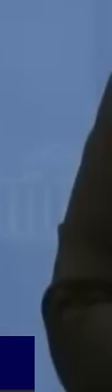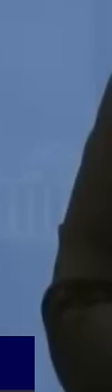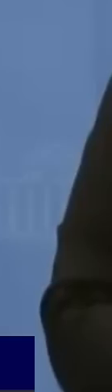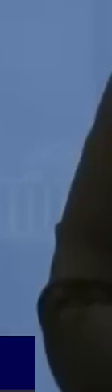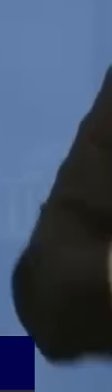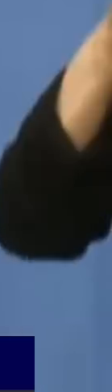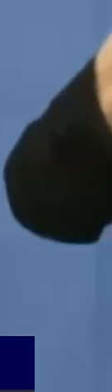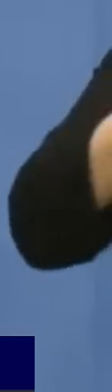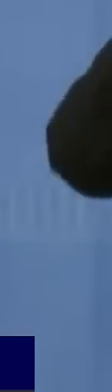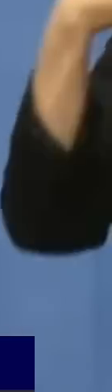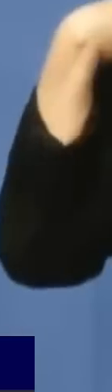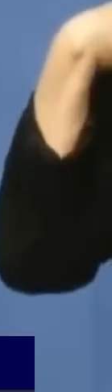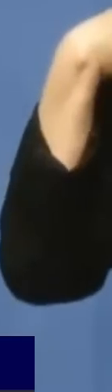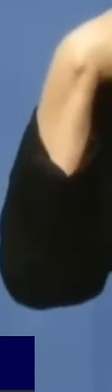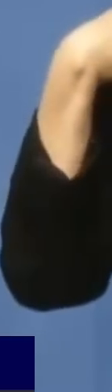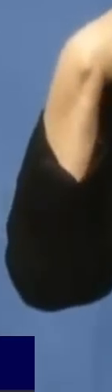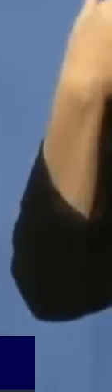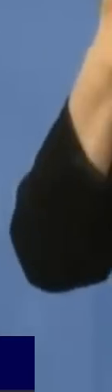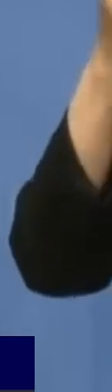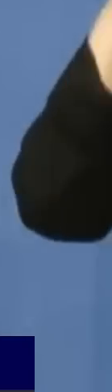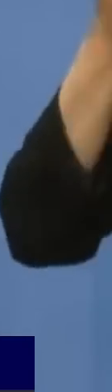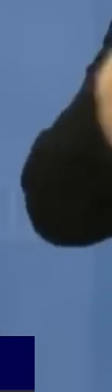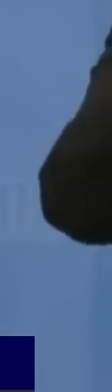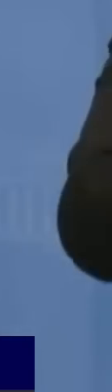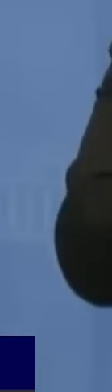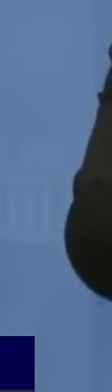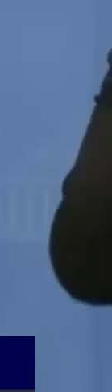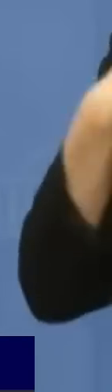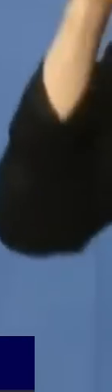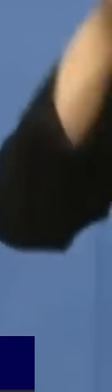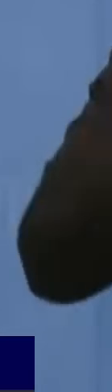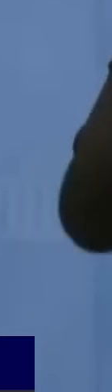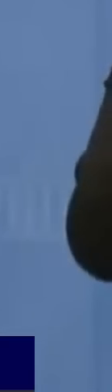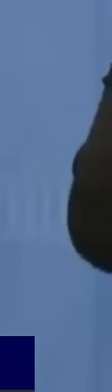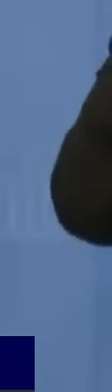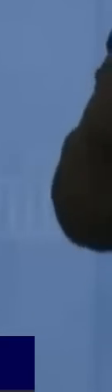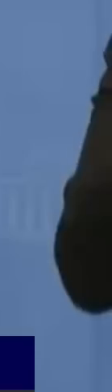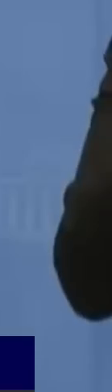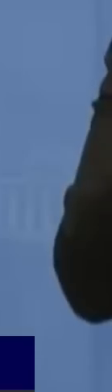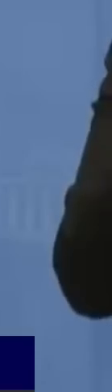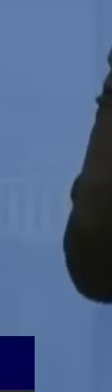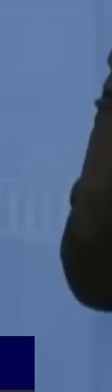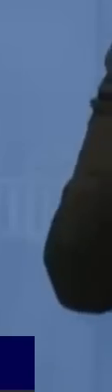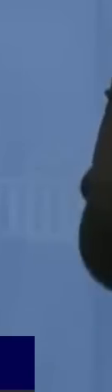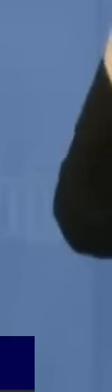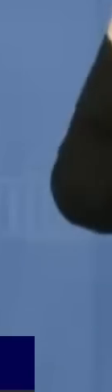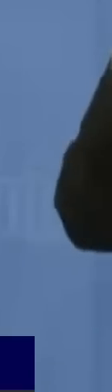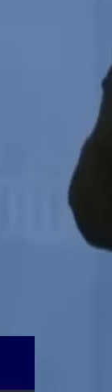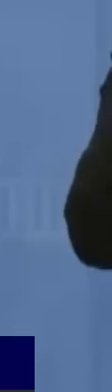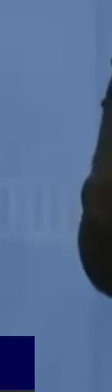정부가 한미정상회담에서 제대로 국익을 지킬 수 있을지 국민께서 주시하고 있음을